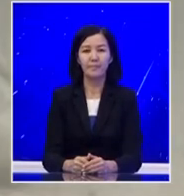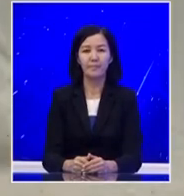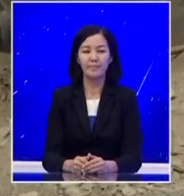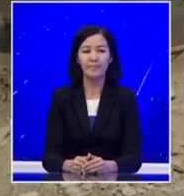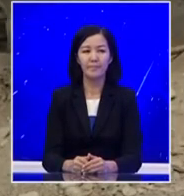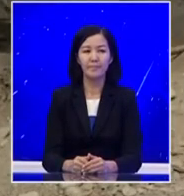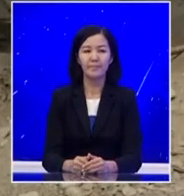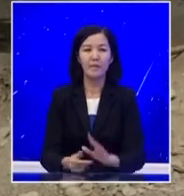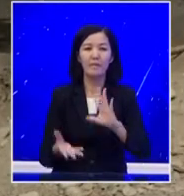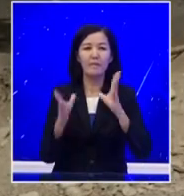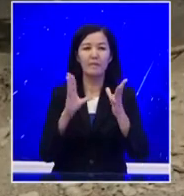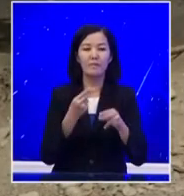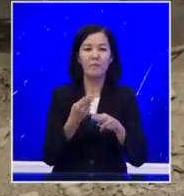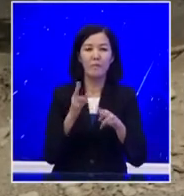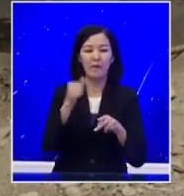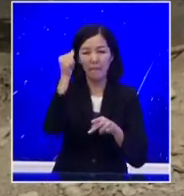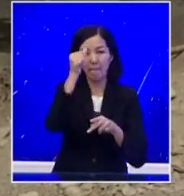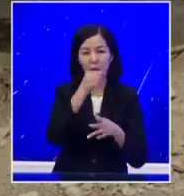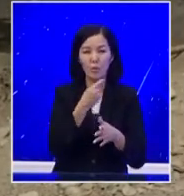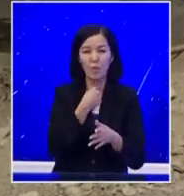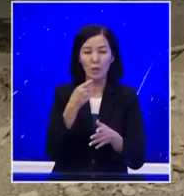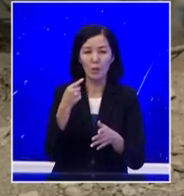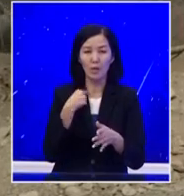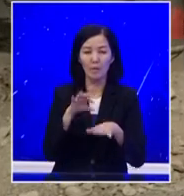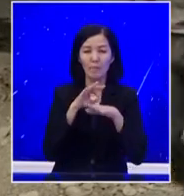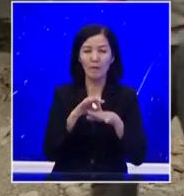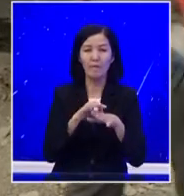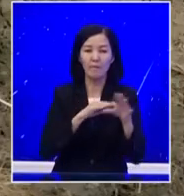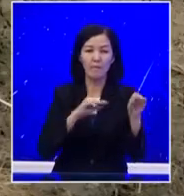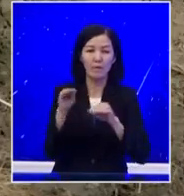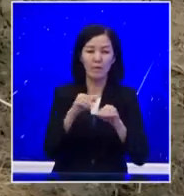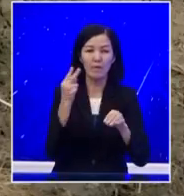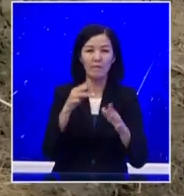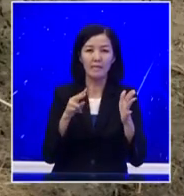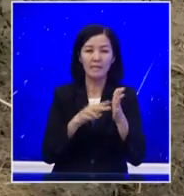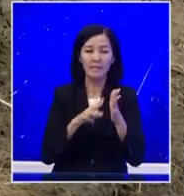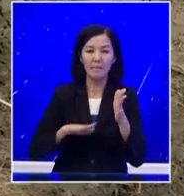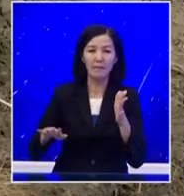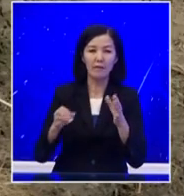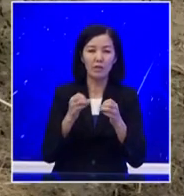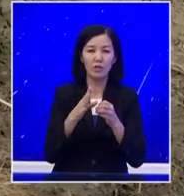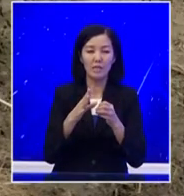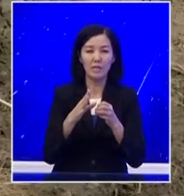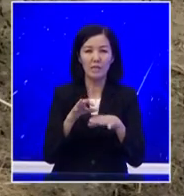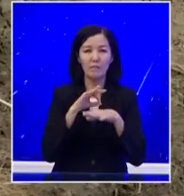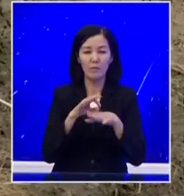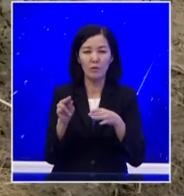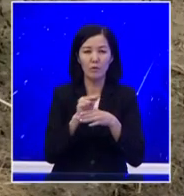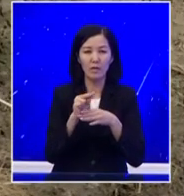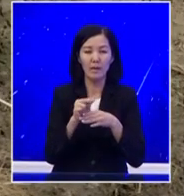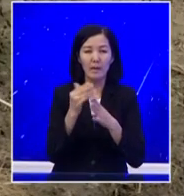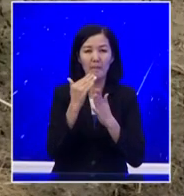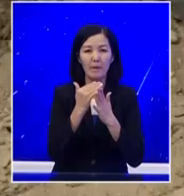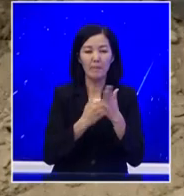всего об этом году в талдыкоргане намечено проведение работ по благоустройству 27 дворах 14 из них пройдут реконструкцию по